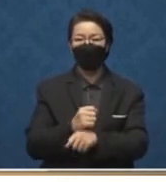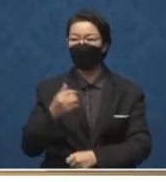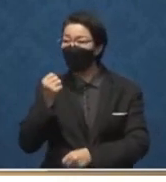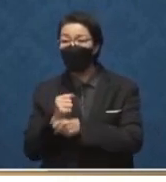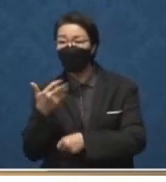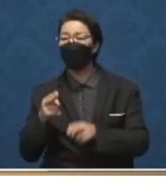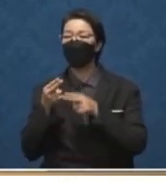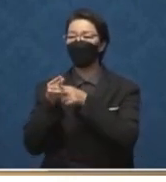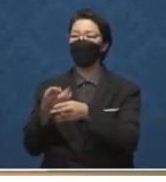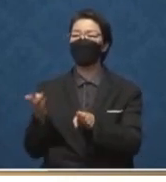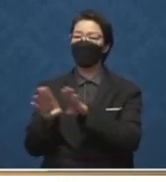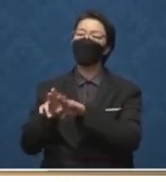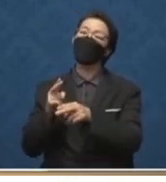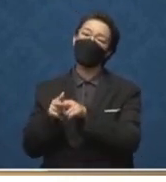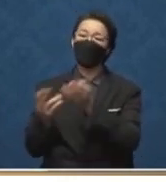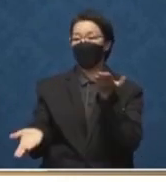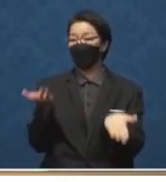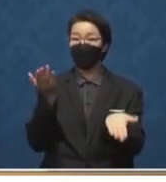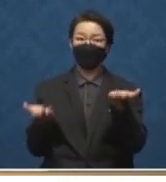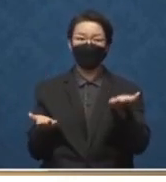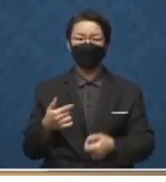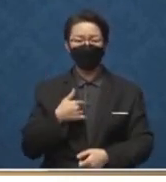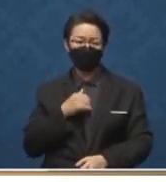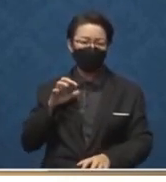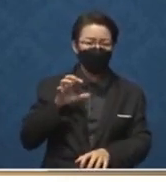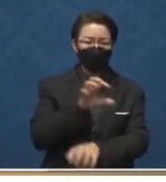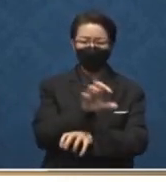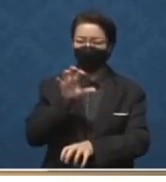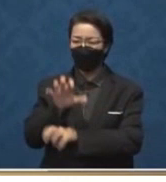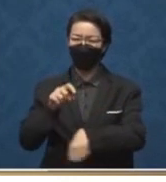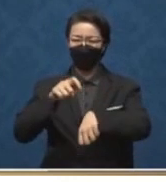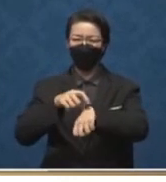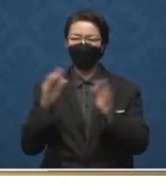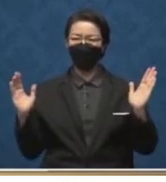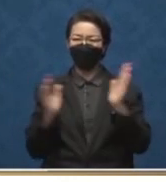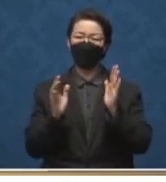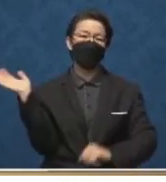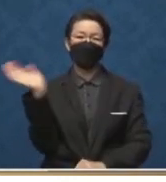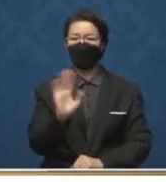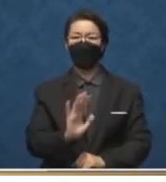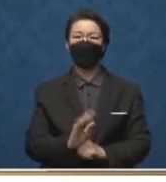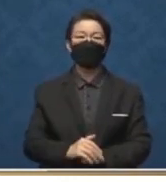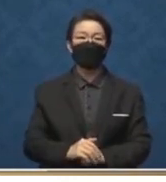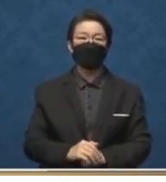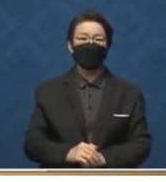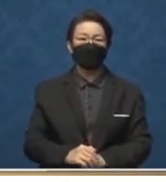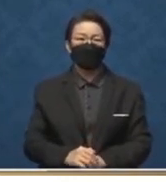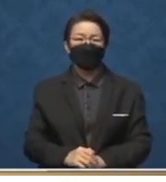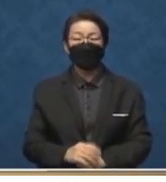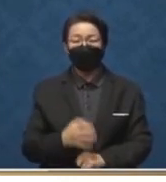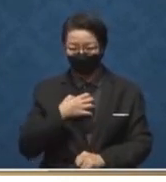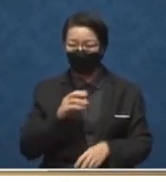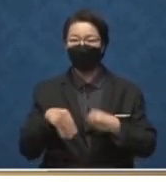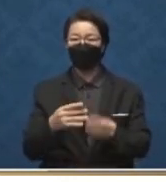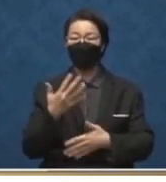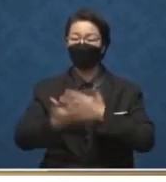ปิดเองโดยธรมชาติฉะั้ผมกเลยคดวาไม่ควรจะมาจำกัดเรื่องเวลาไม่ใช่วาเราจำกดเวลาให้nes uncertain labour